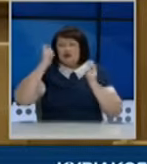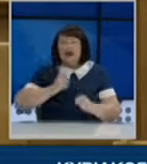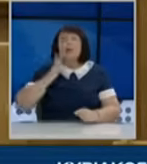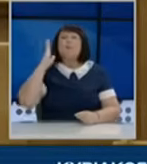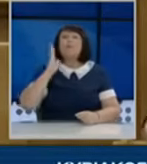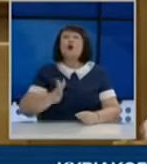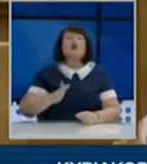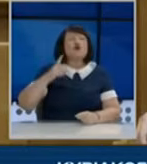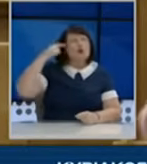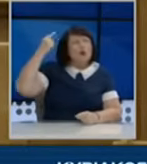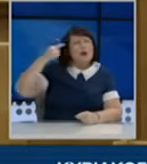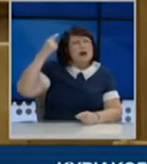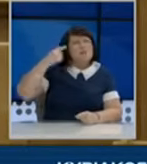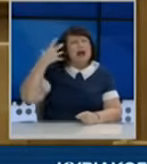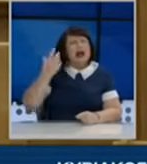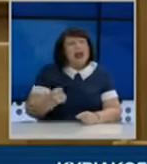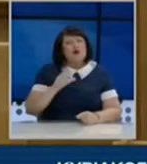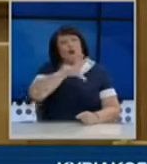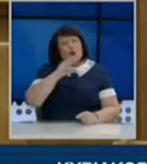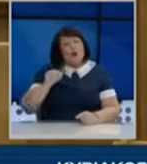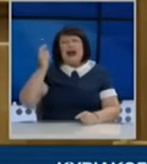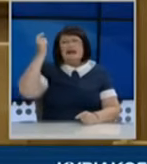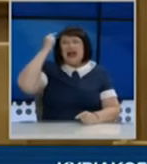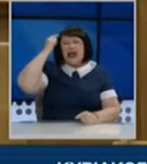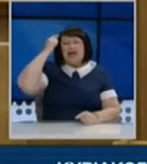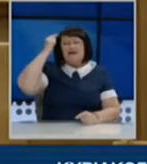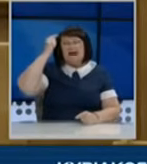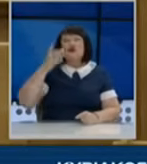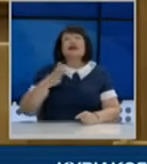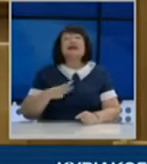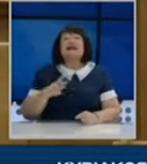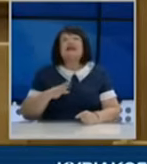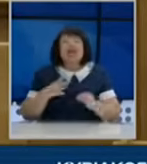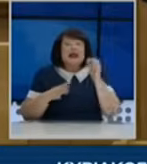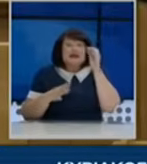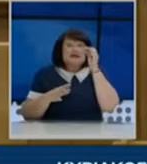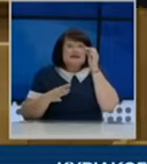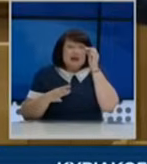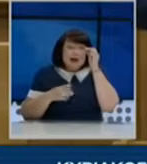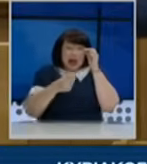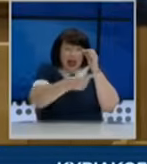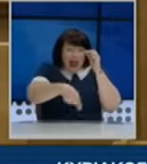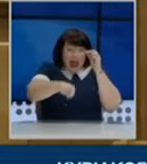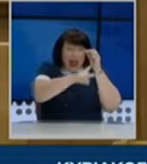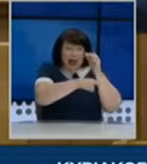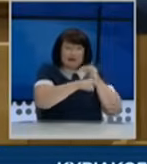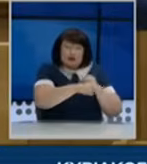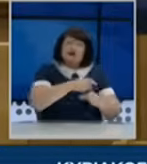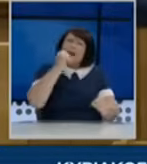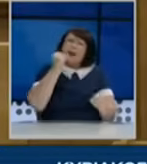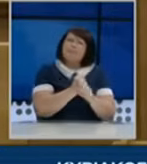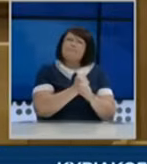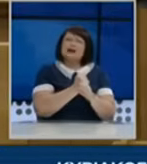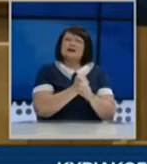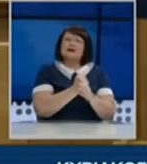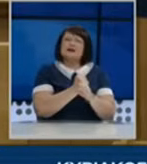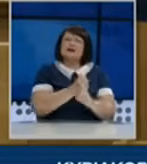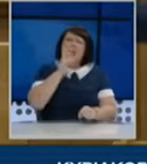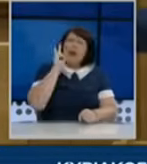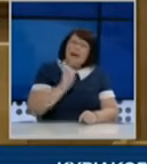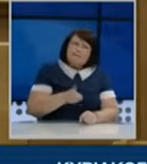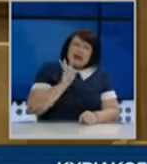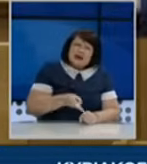και οραματίζονται, οι οποίοι μπορούν και αντιλαμβάνονται. Τι θέλετε λοιπόν, αυτούς τους ανθρώπους που συνειδητά,